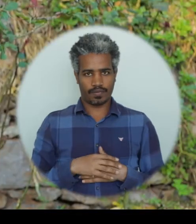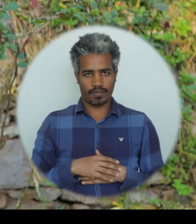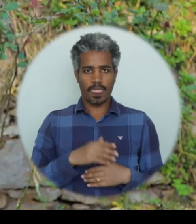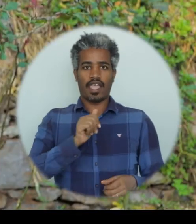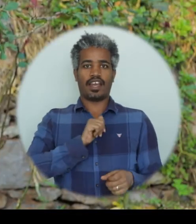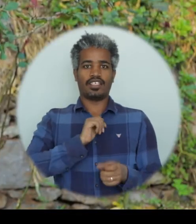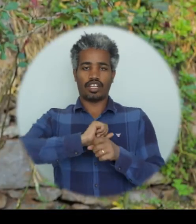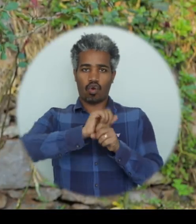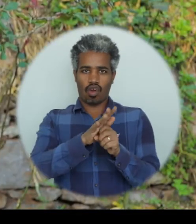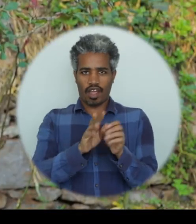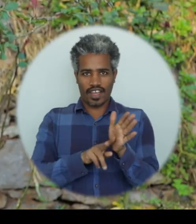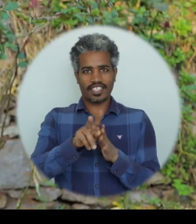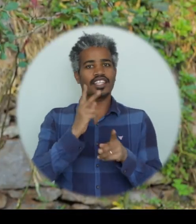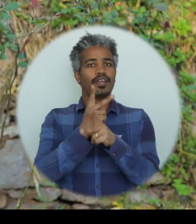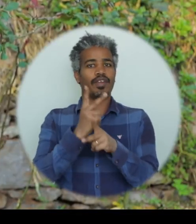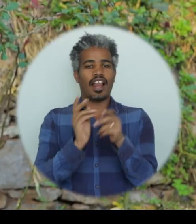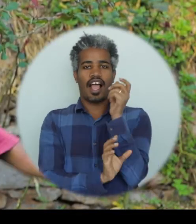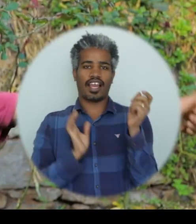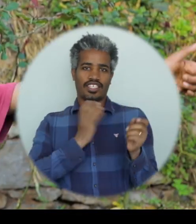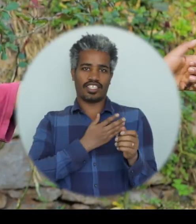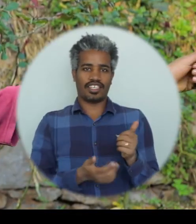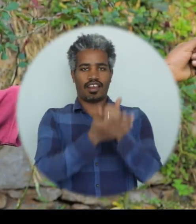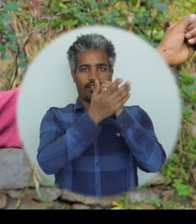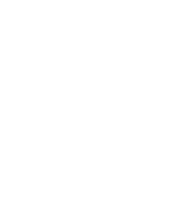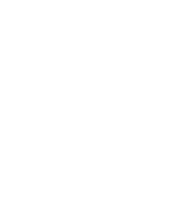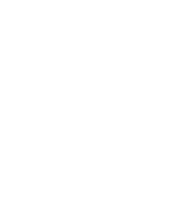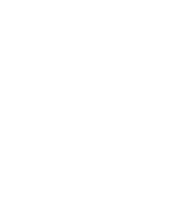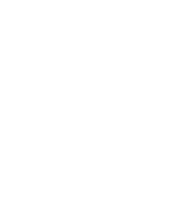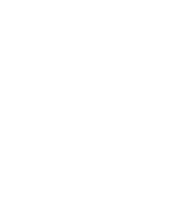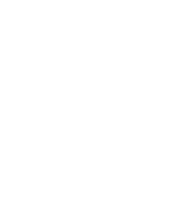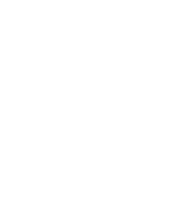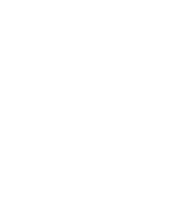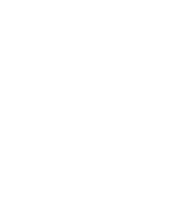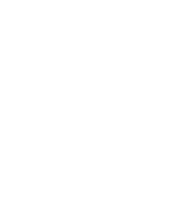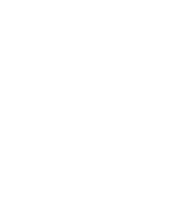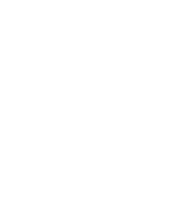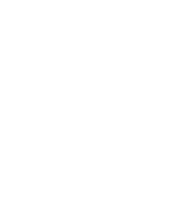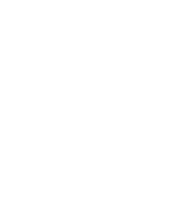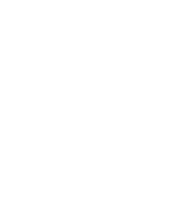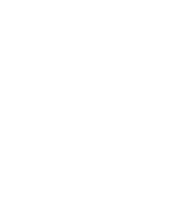ራሳችንን ከኮሮና እንጠብቅ፣ ሀገራችንን እንጠብቅ። የጤና ሚኒስቴር